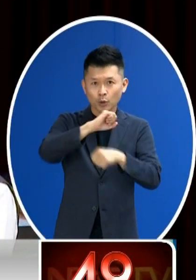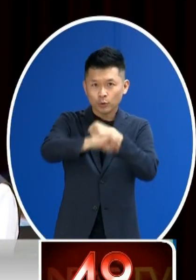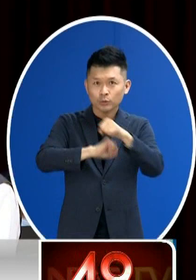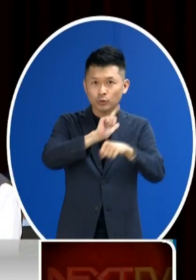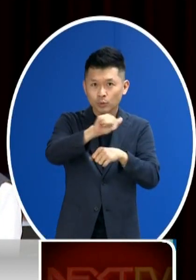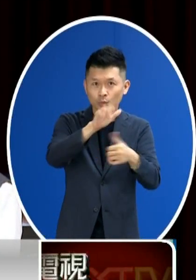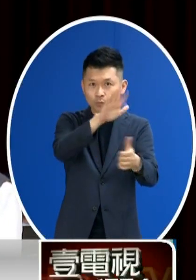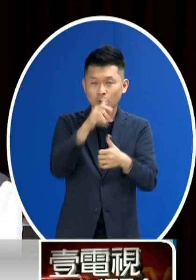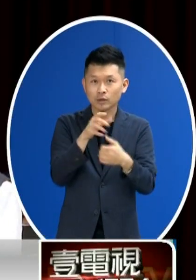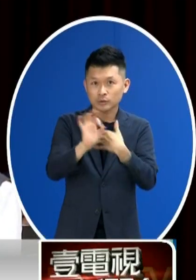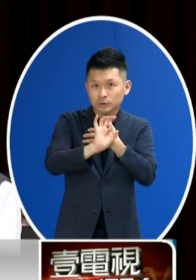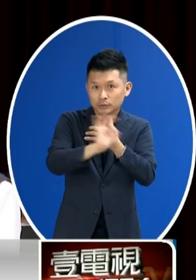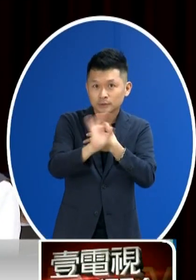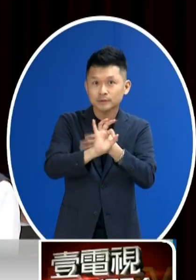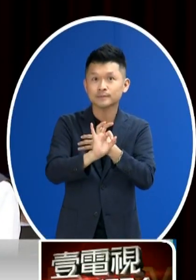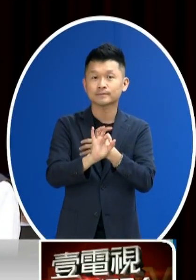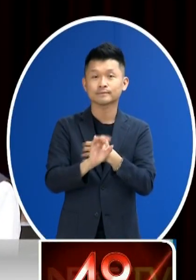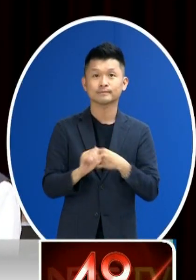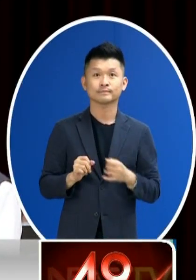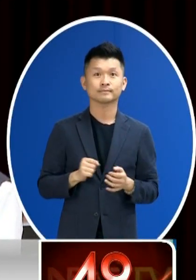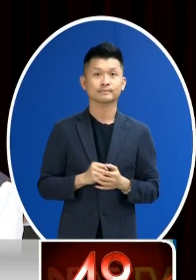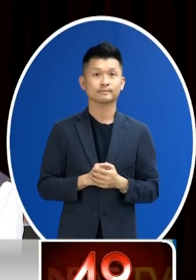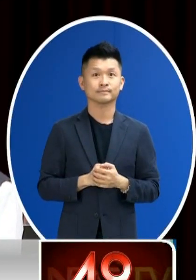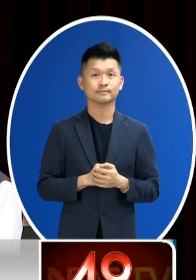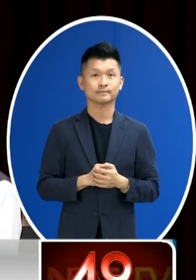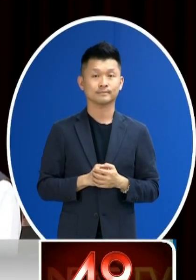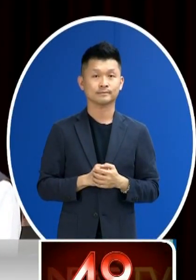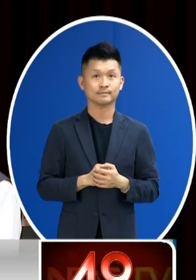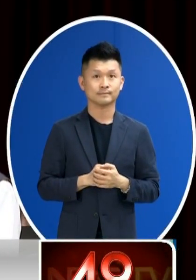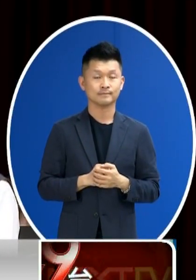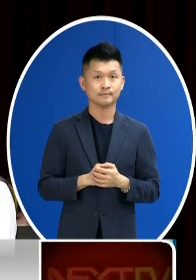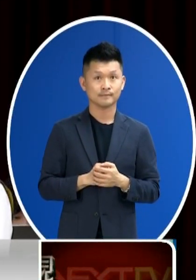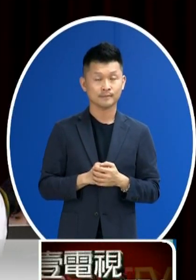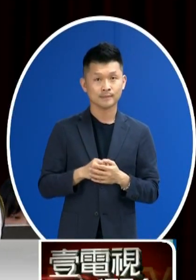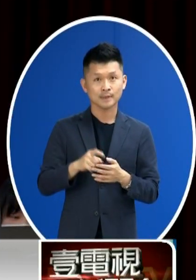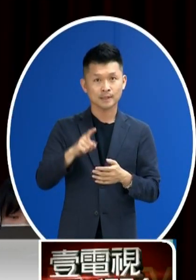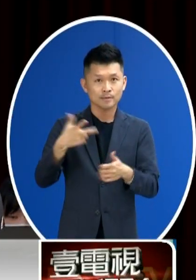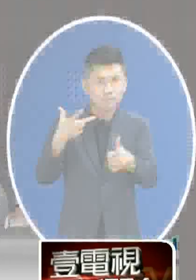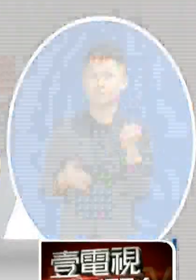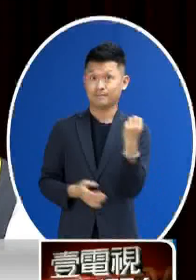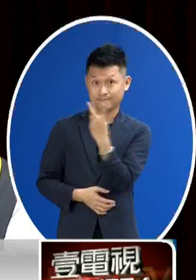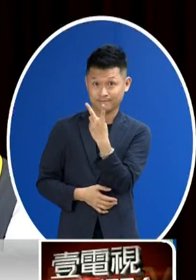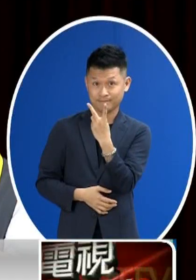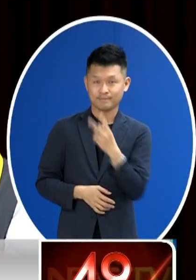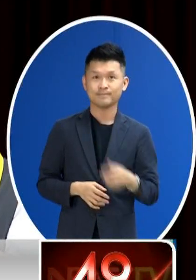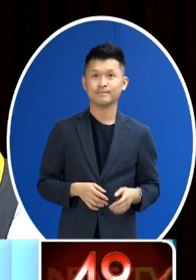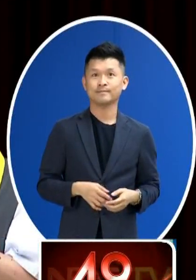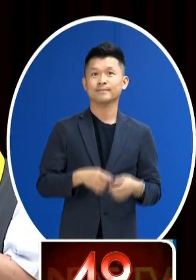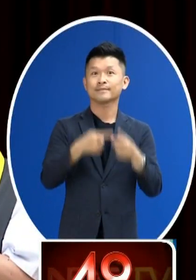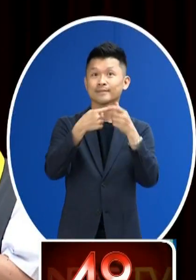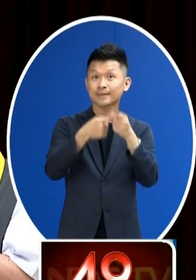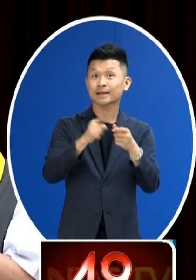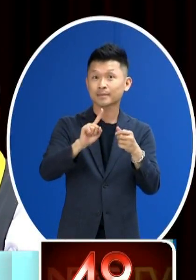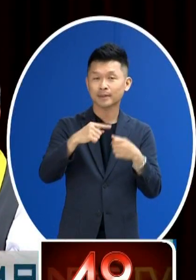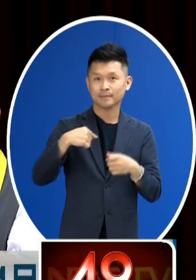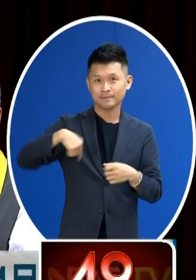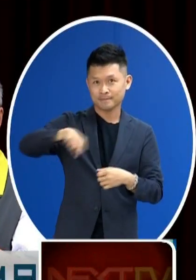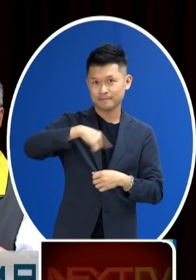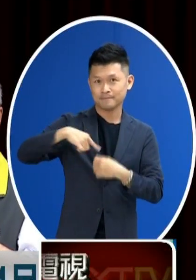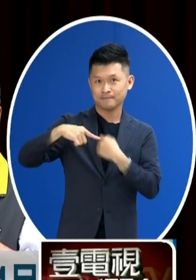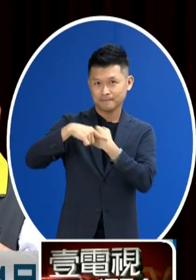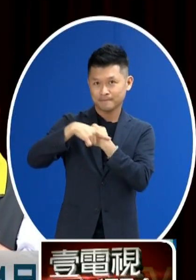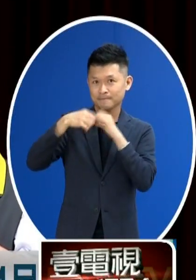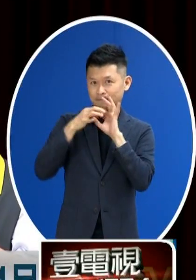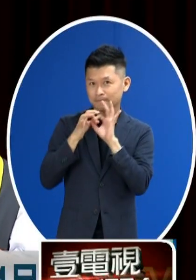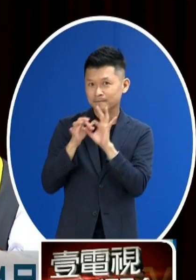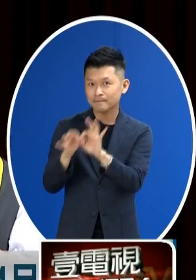后一期，就是攻毒，了解是这个是在动物里面是不是有效。一个是我们自己持续研发，希望在年底